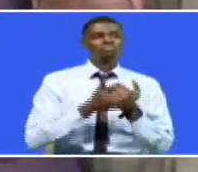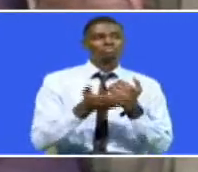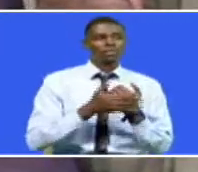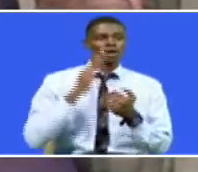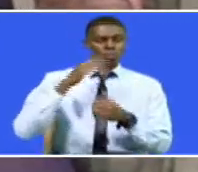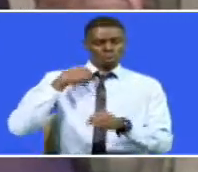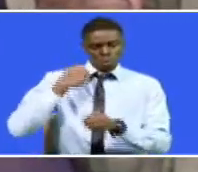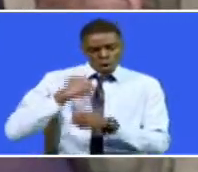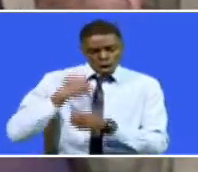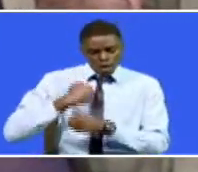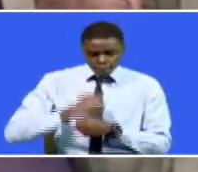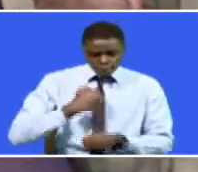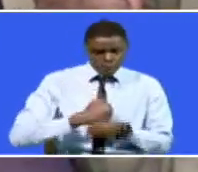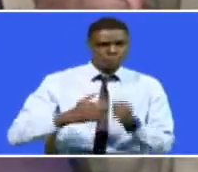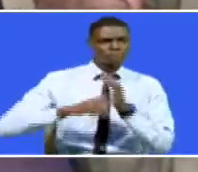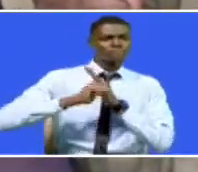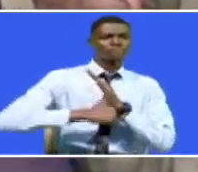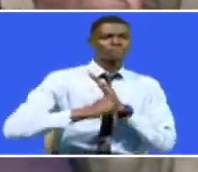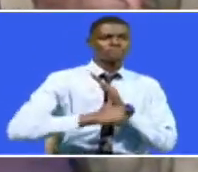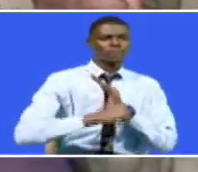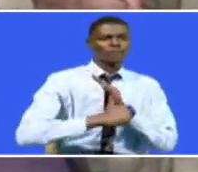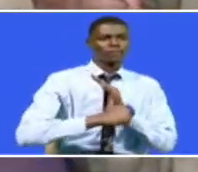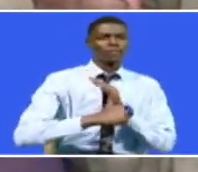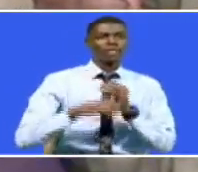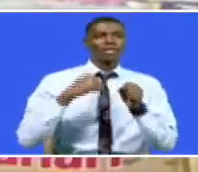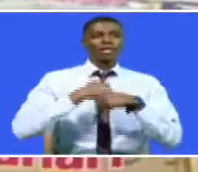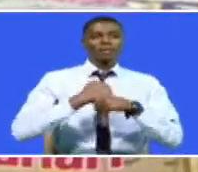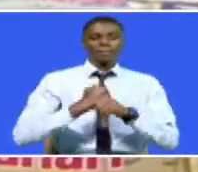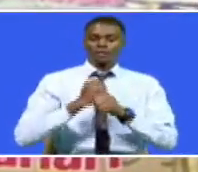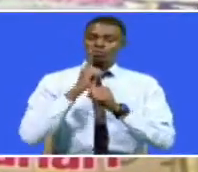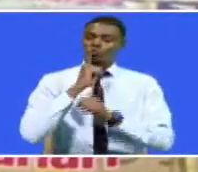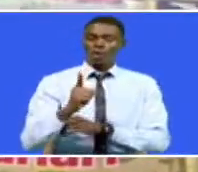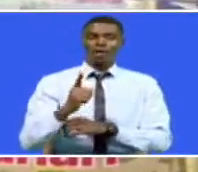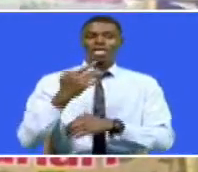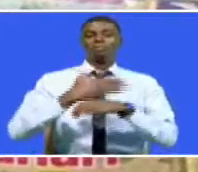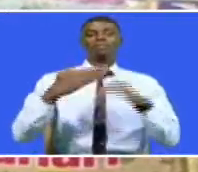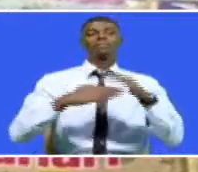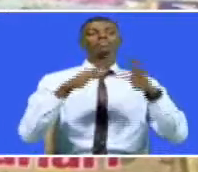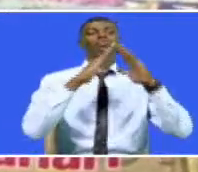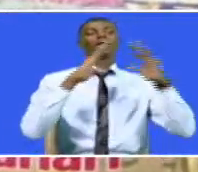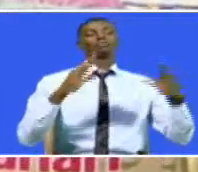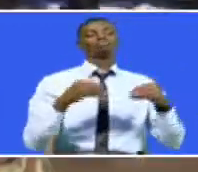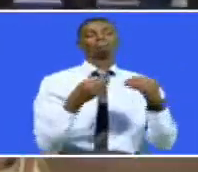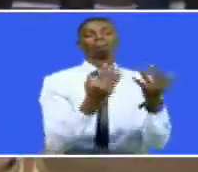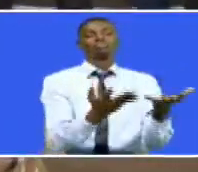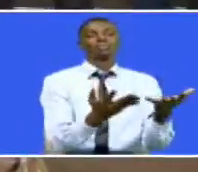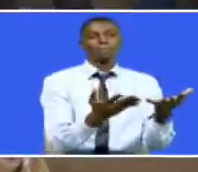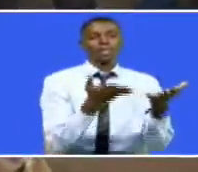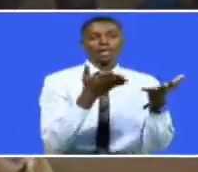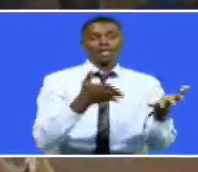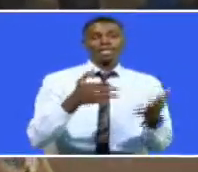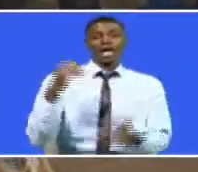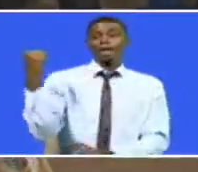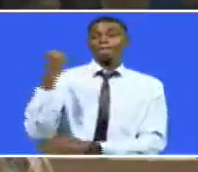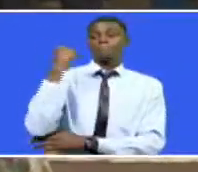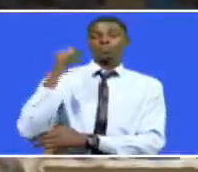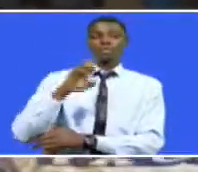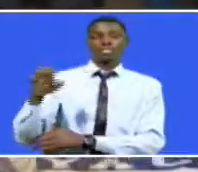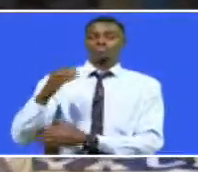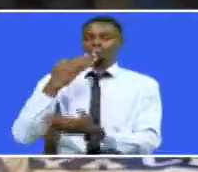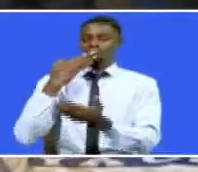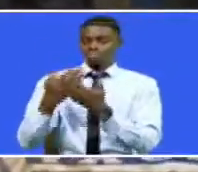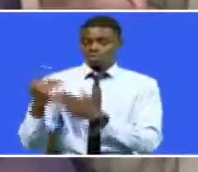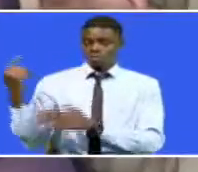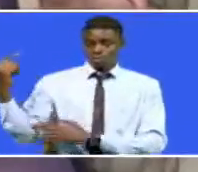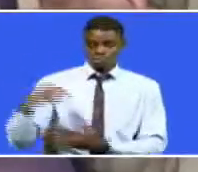nitafanya juu chini ili nikuje nikujengee nyumba huko Mombasa East. Shukuru sana